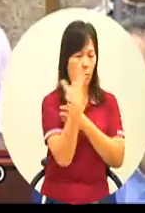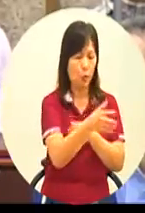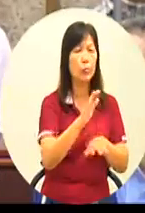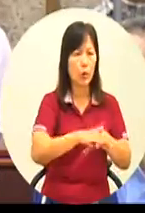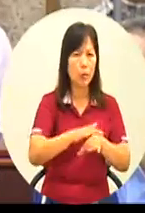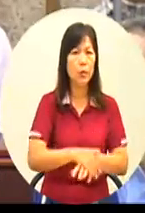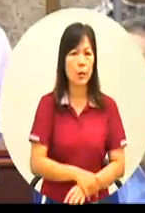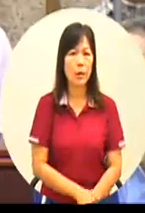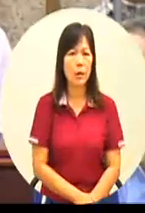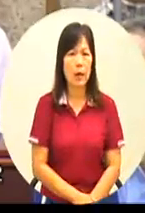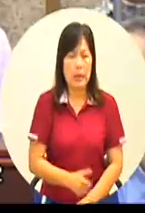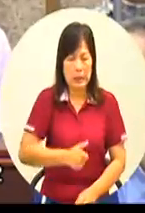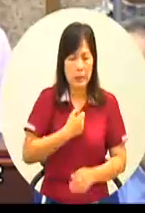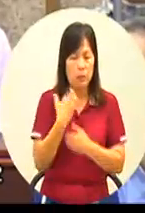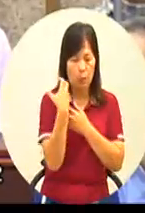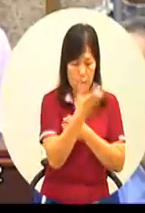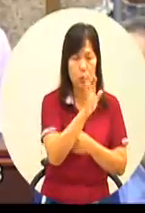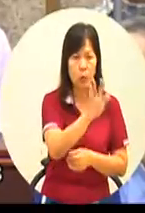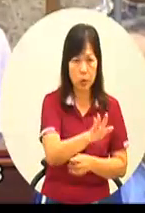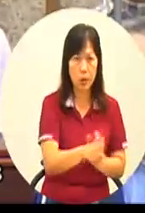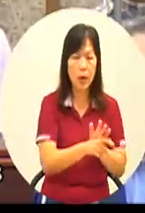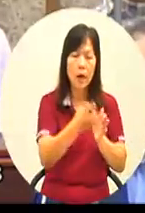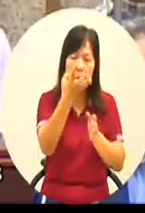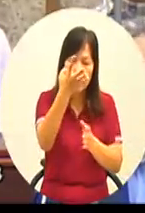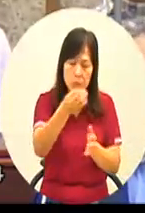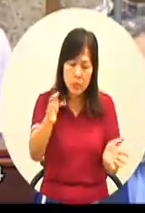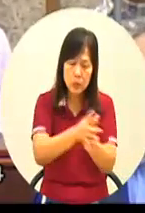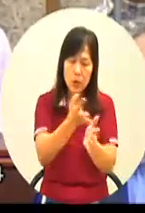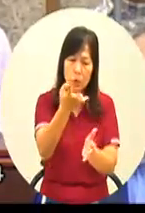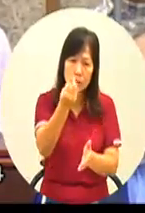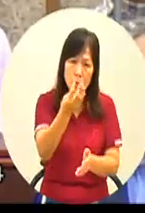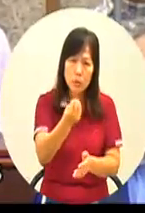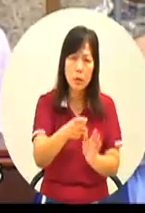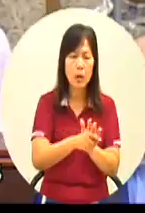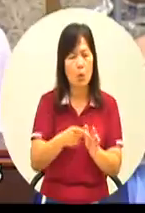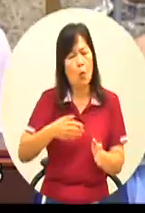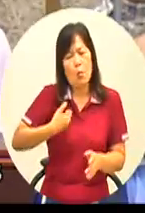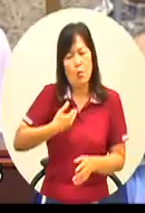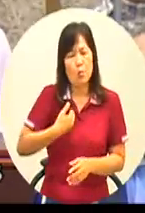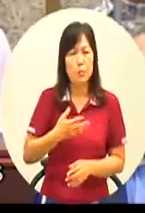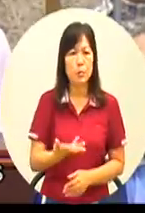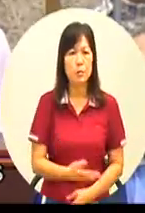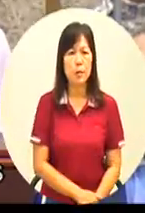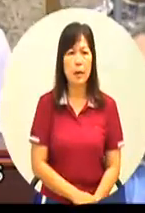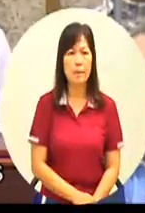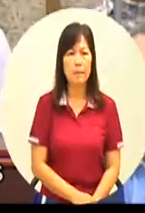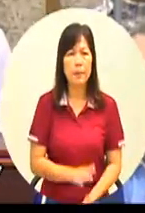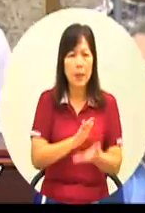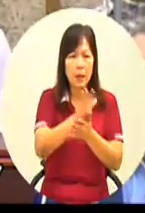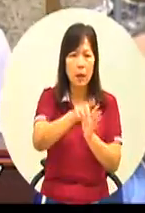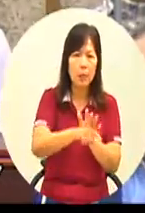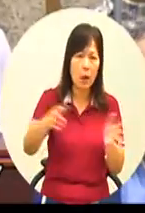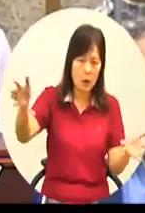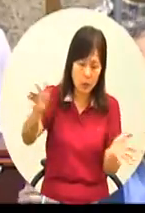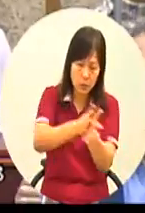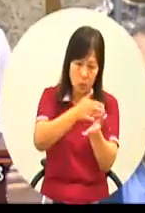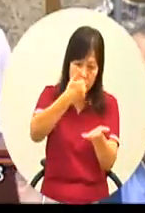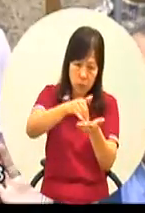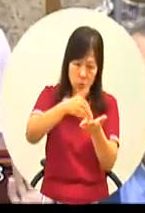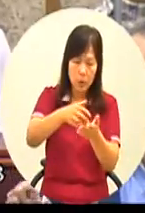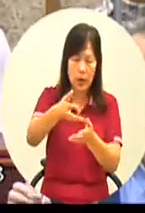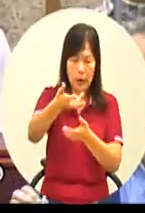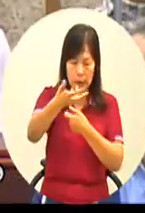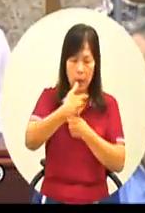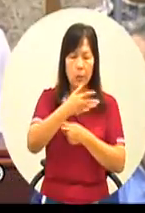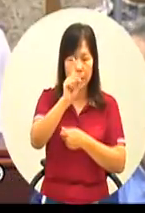正就是真的有委托嘛。但是多少案子呢？ 案件我们并不清楚， 请你后续统计出来以后一份资料给